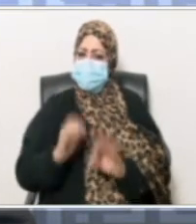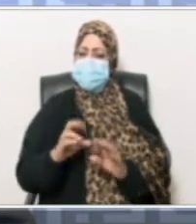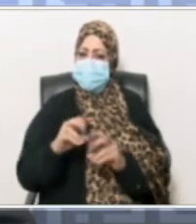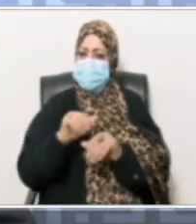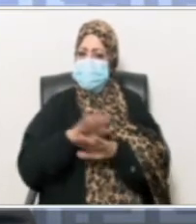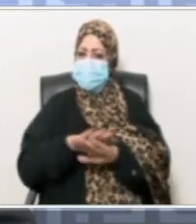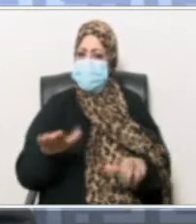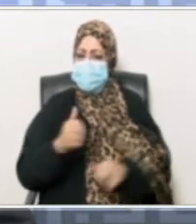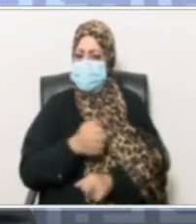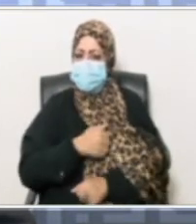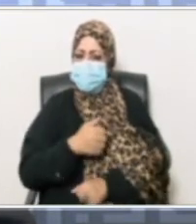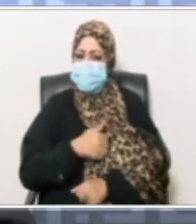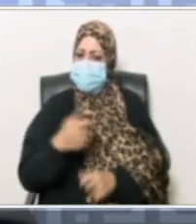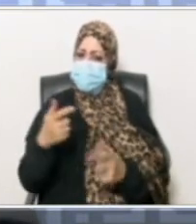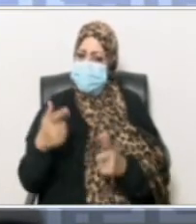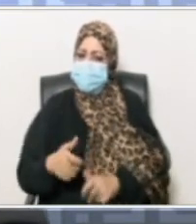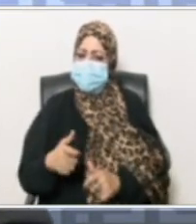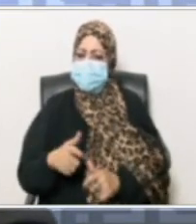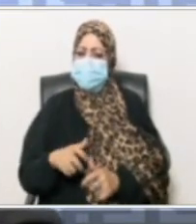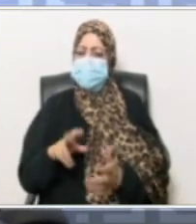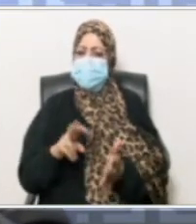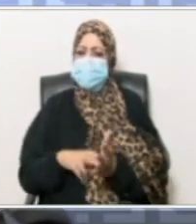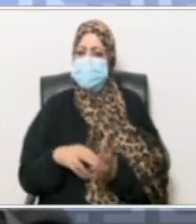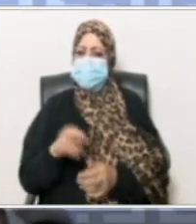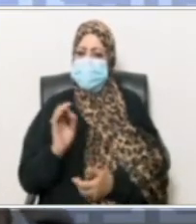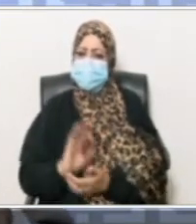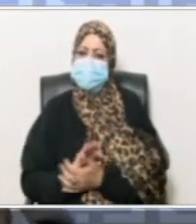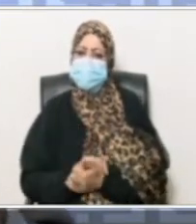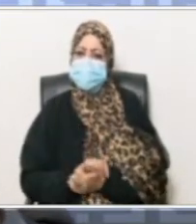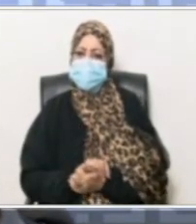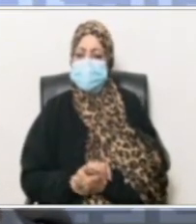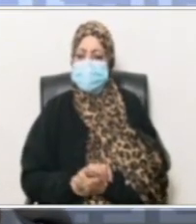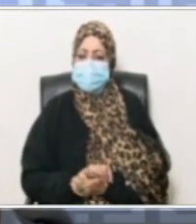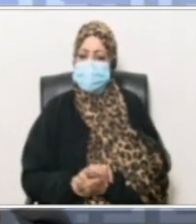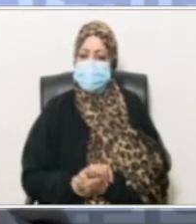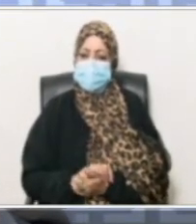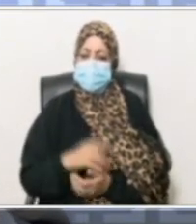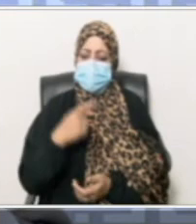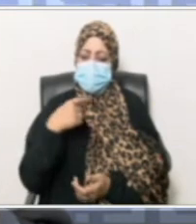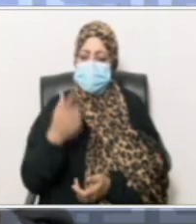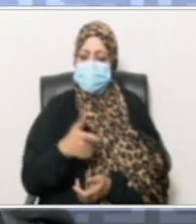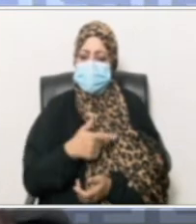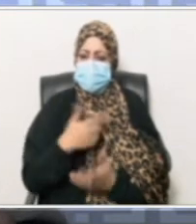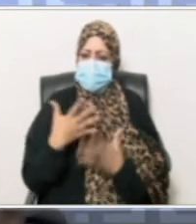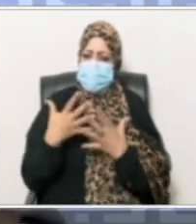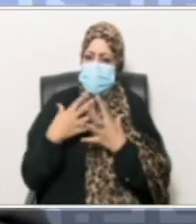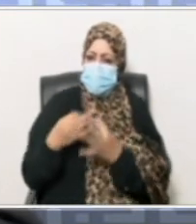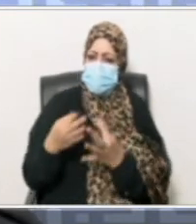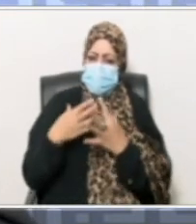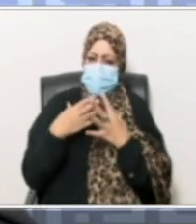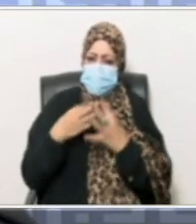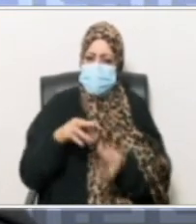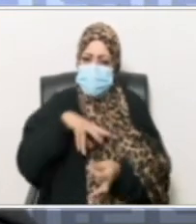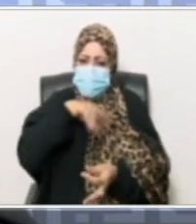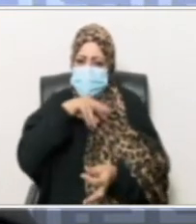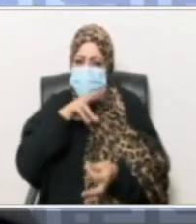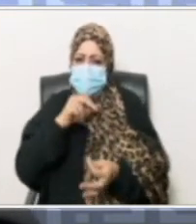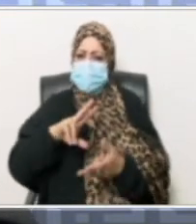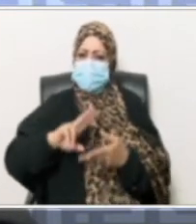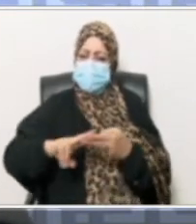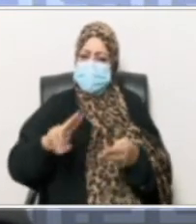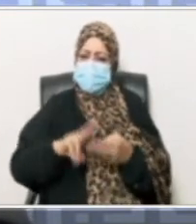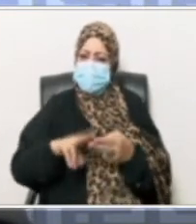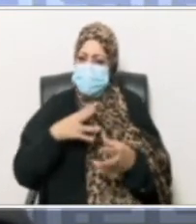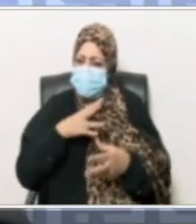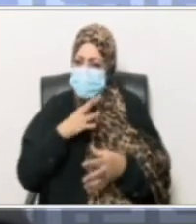تفارقك، ما تقولش يا سويدي يا سويدي يا سويدي ومصالحات ومصالحات، وبعدها يجيه يقولك هيك يخنقوك